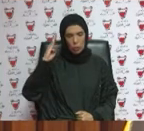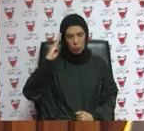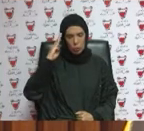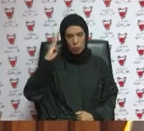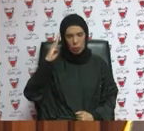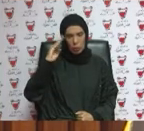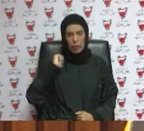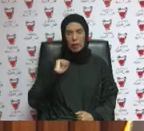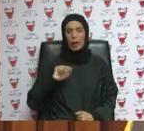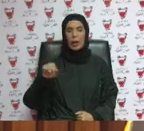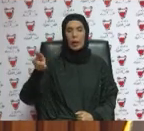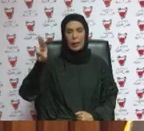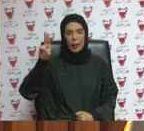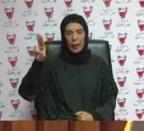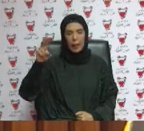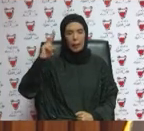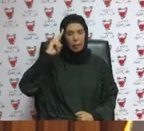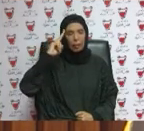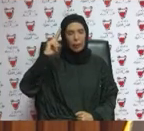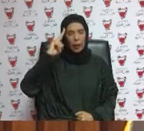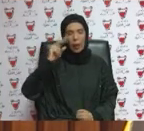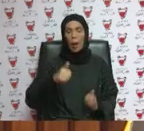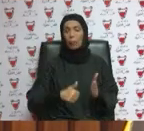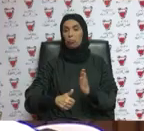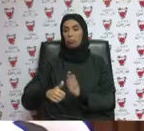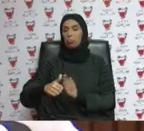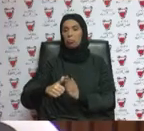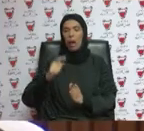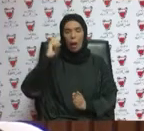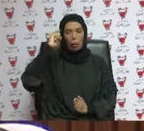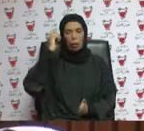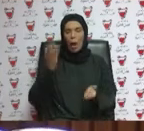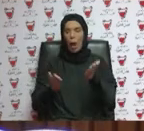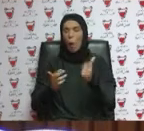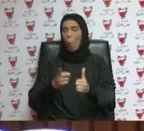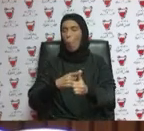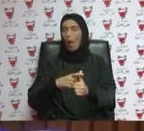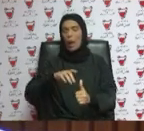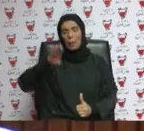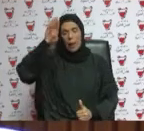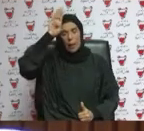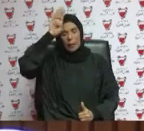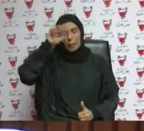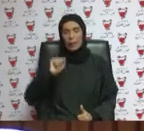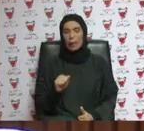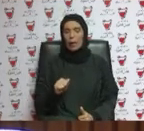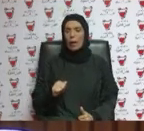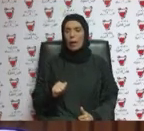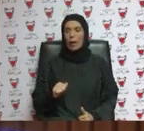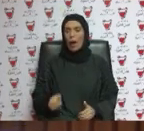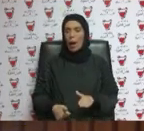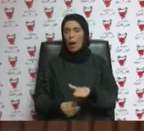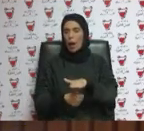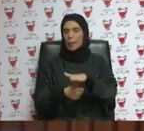وخالص التقدير إلى القيادة الحكيمة وعلى رأسها جلالة الملك المفدى ورئيس